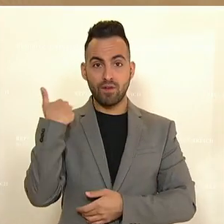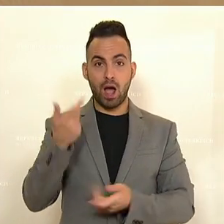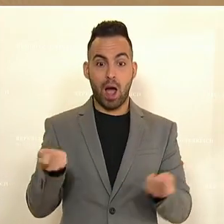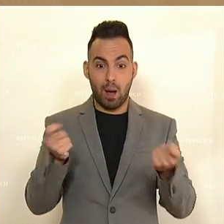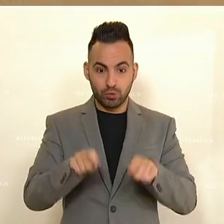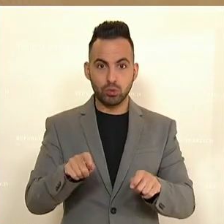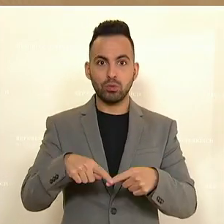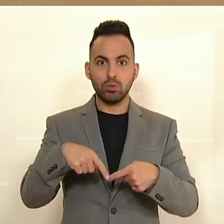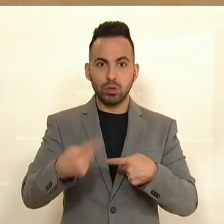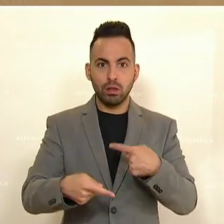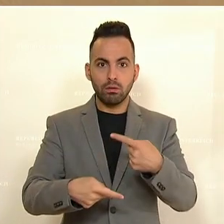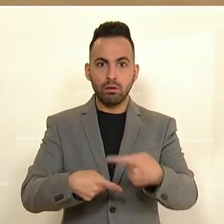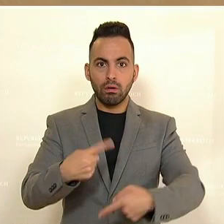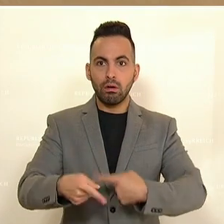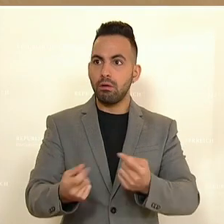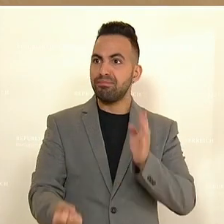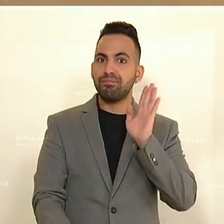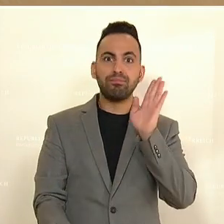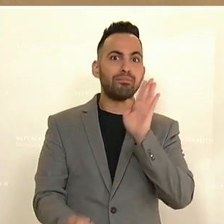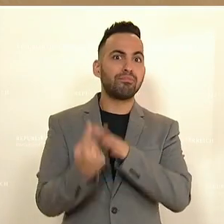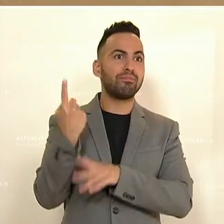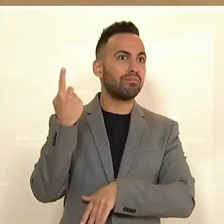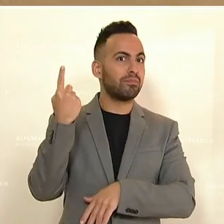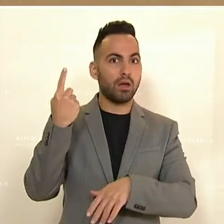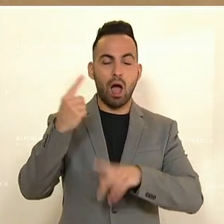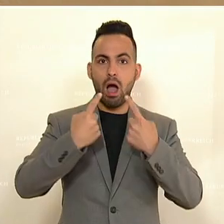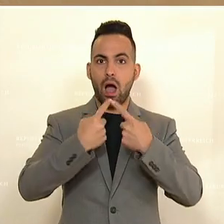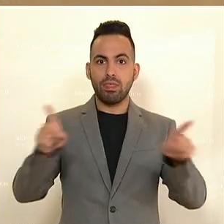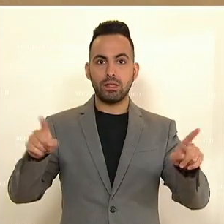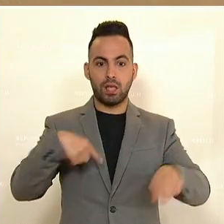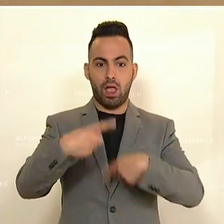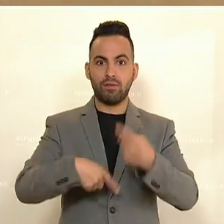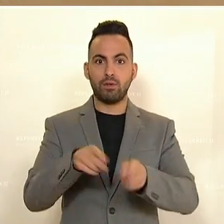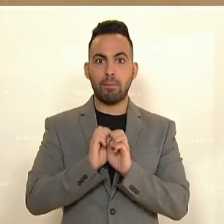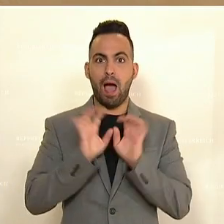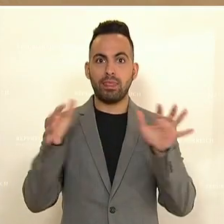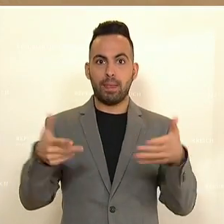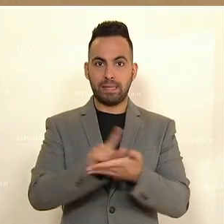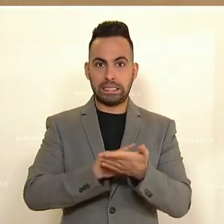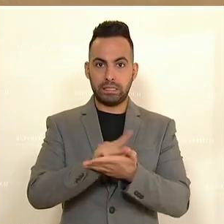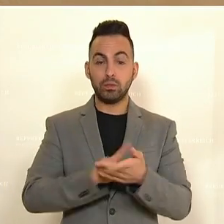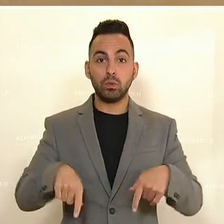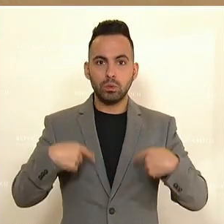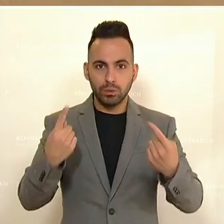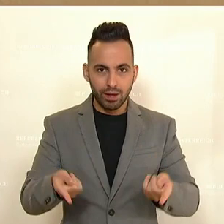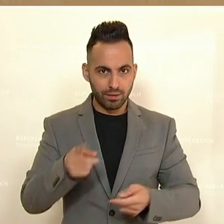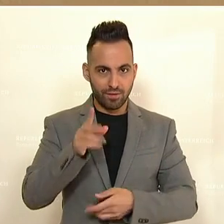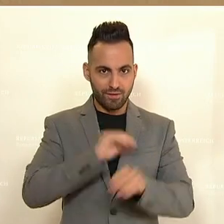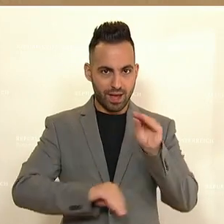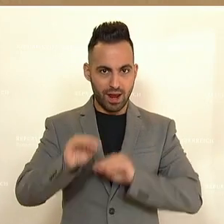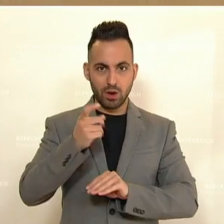Und diese Dinge haben sich dann anders entwickelt, wie ihr euch das vorgestellt habt in Pandemiezeiten. Und da hat der Verein